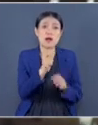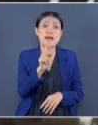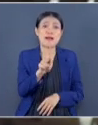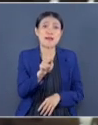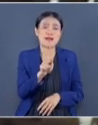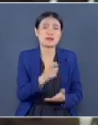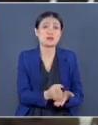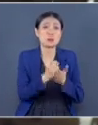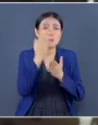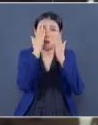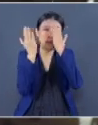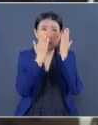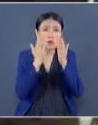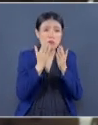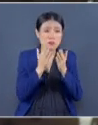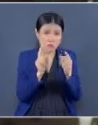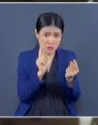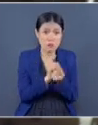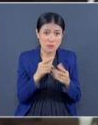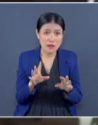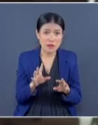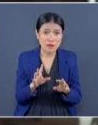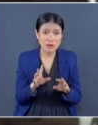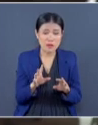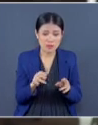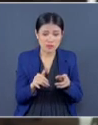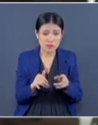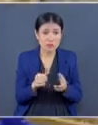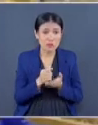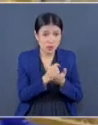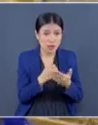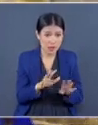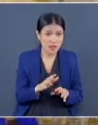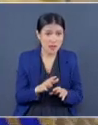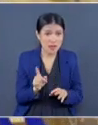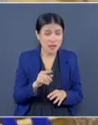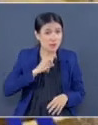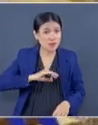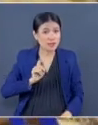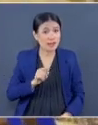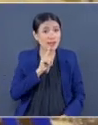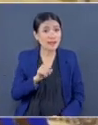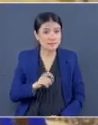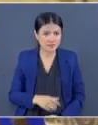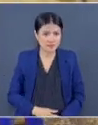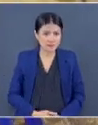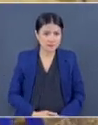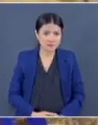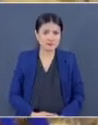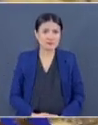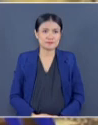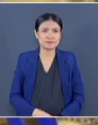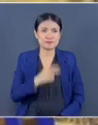ามือพลังจิตและถามว่าเอ๊ะอาจารย์พี่รณไปเจออาจารย์เอกอะเป็นยังไงเอาอย่างนี้ดีกว่าเราไปเอานี่